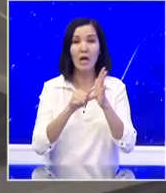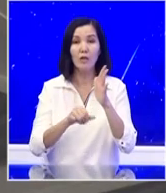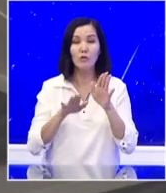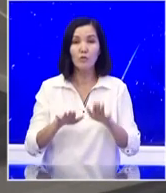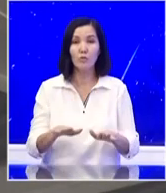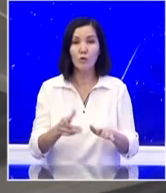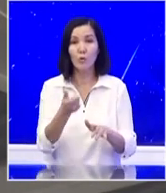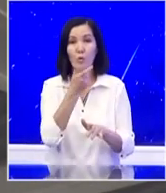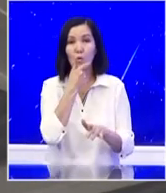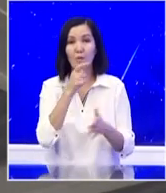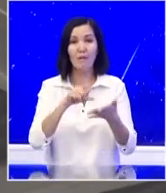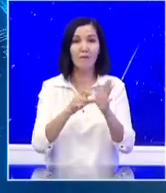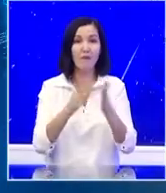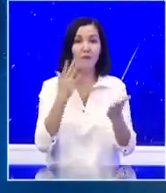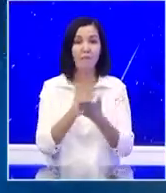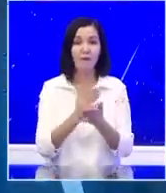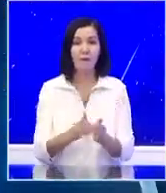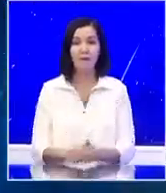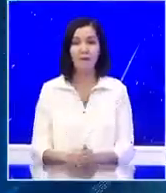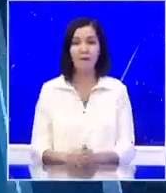орындық көрермен залы қарастырылған.